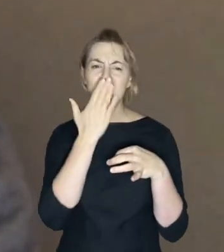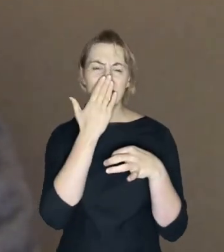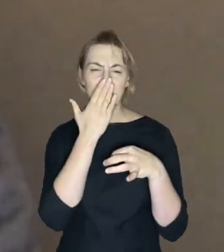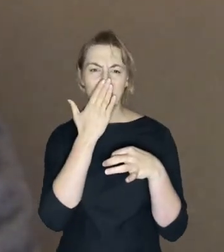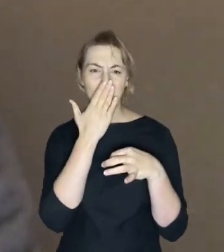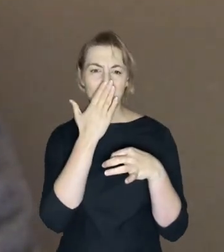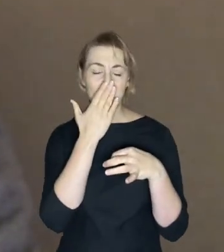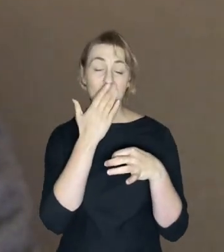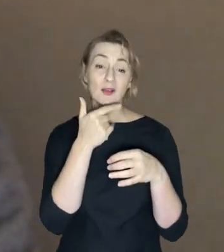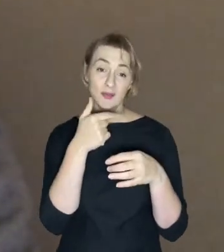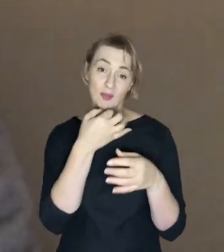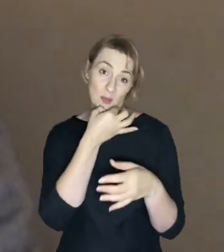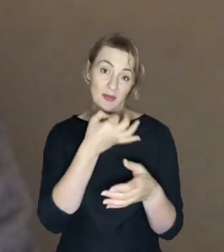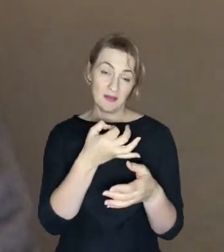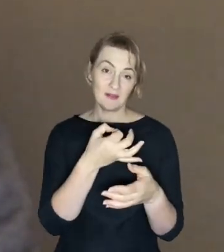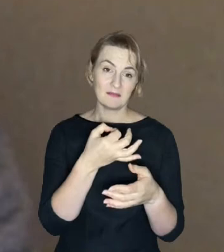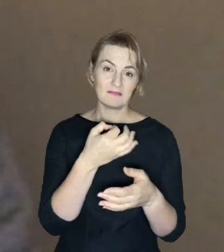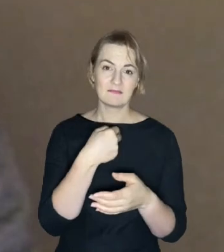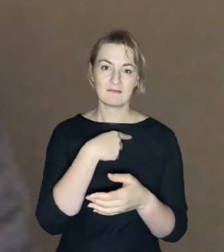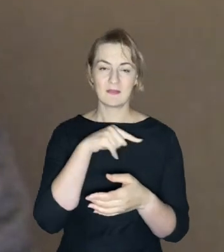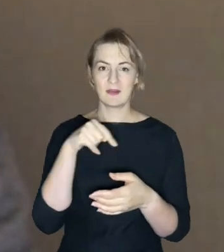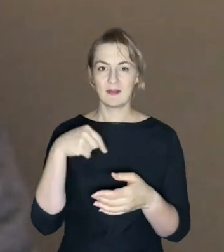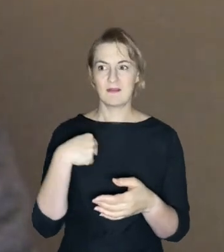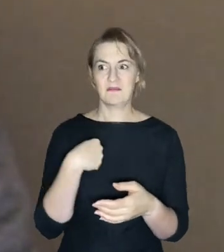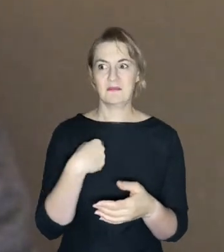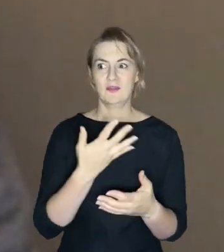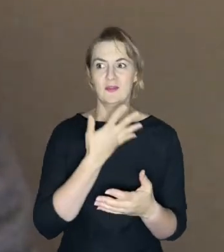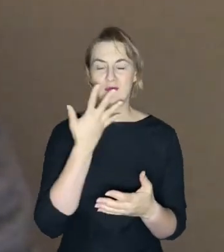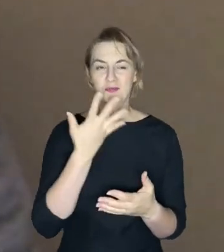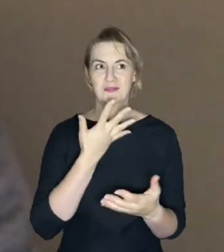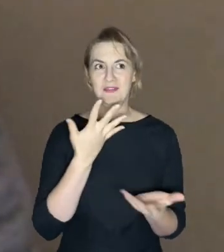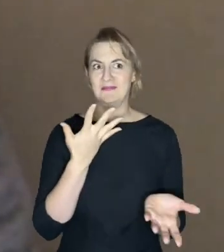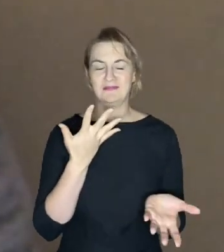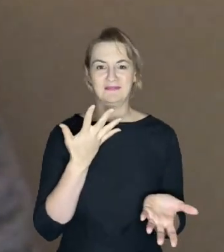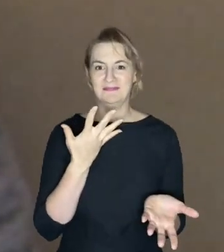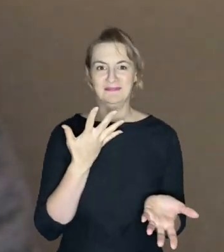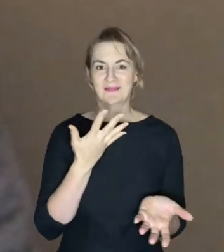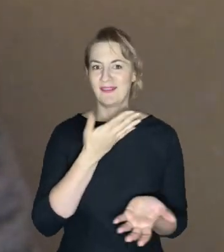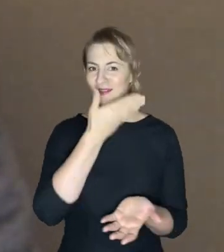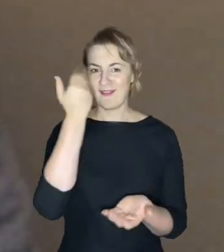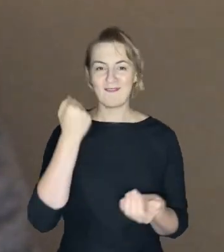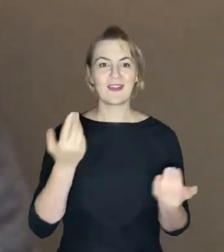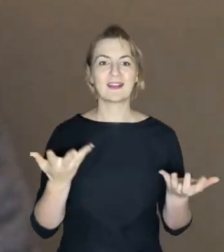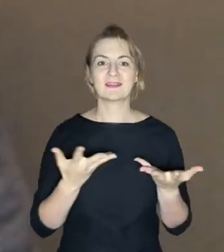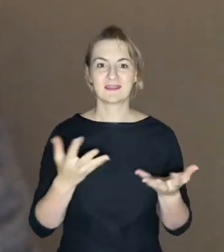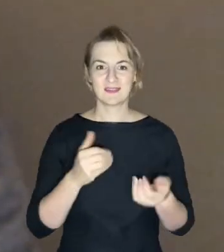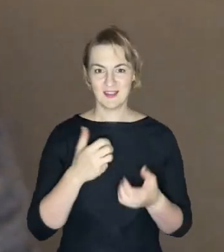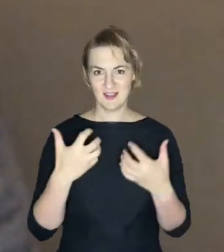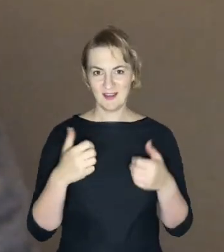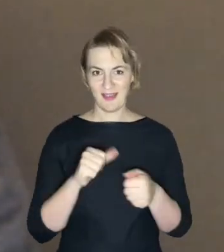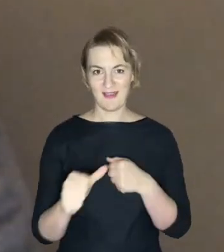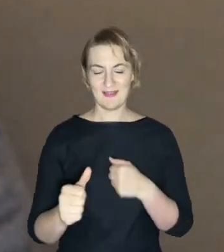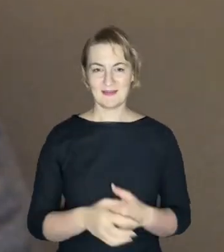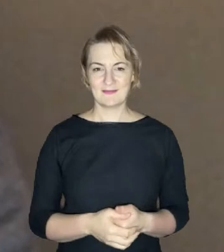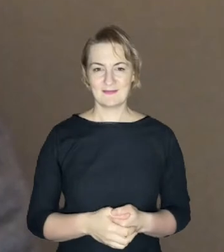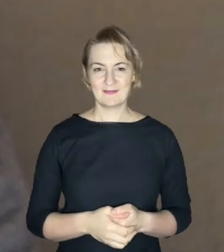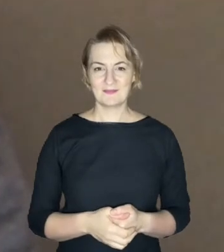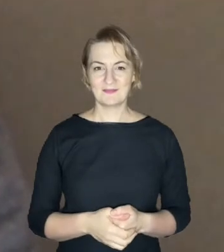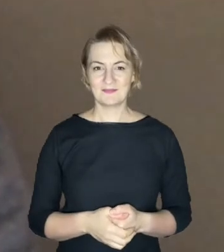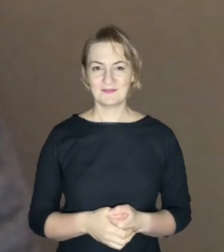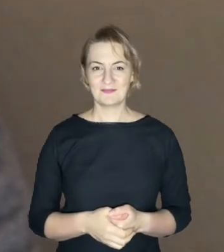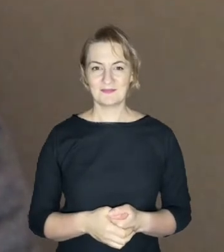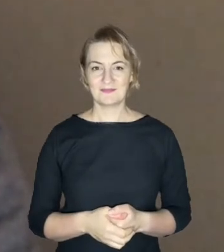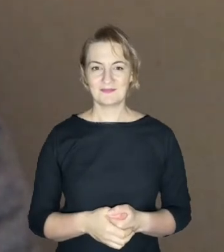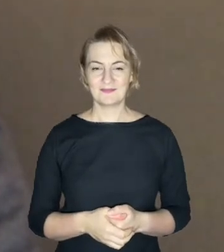tego pytania świadczy o tym, że my jesteśmy w kompletnym odlocie. Że myśmy stracili kontakt z rzeczywistością.